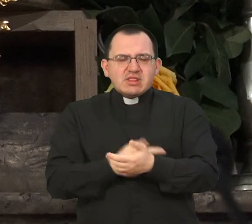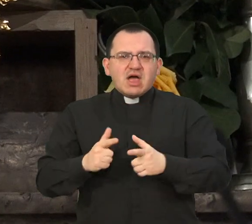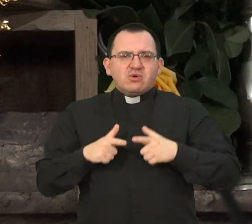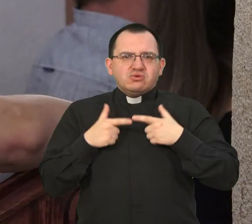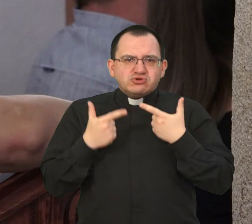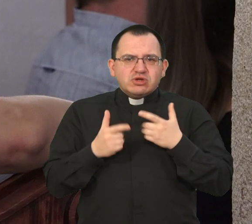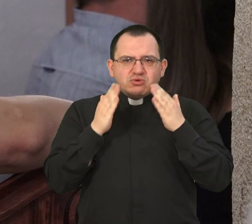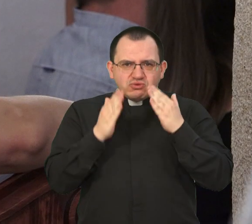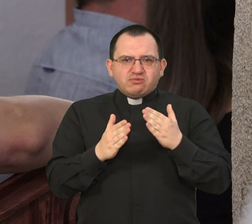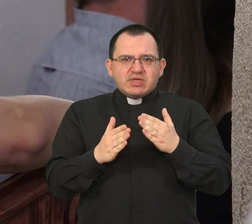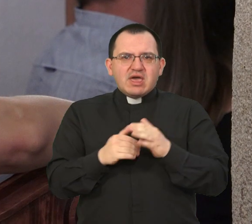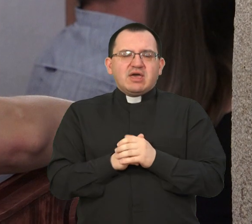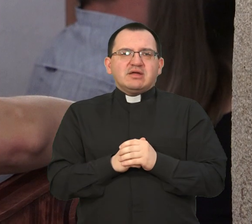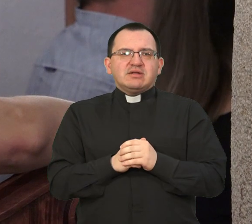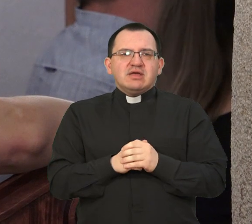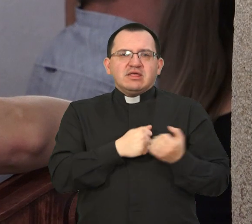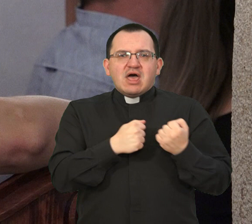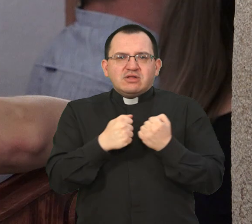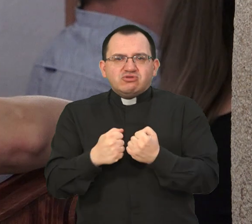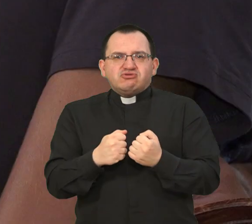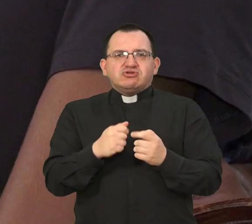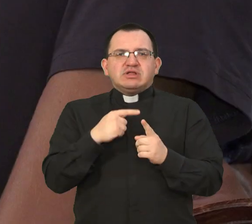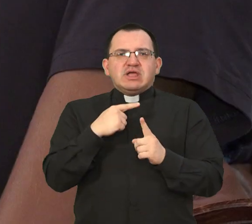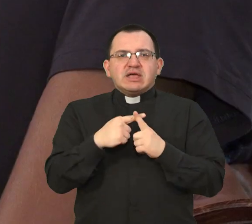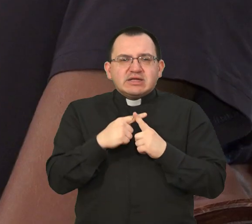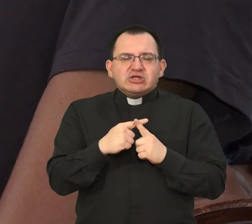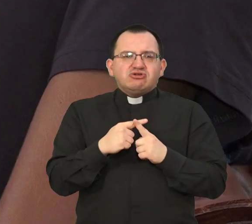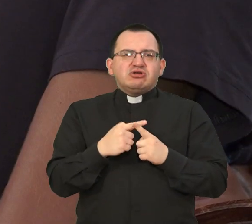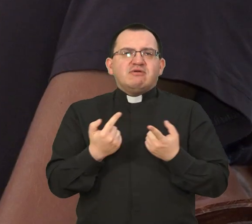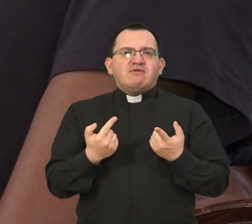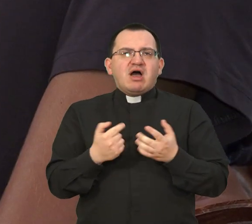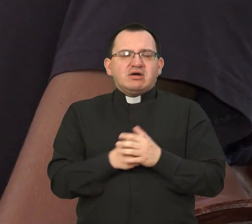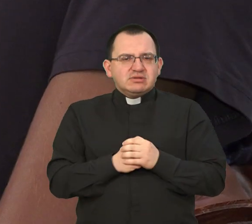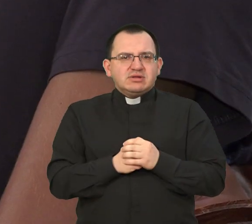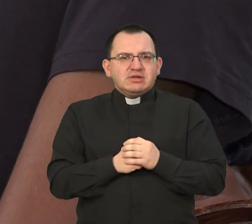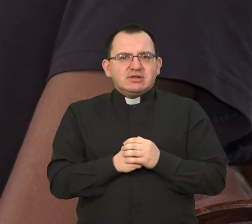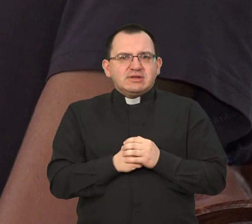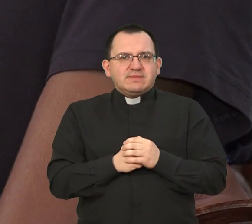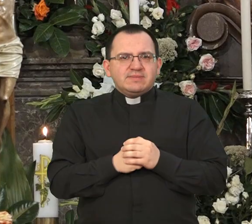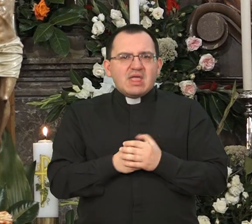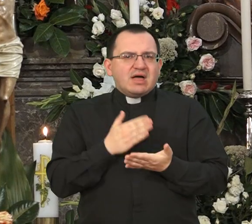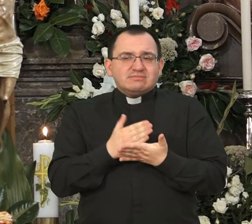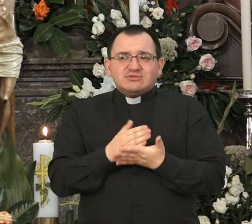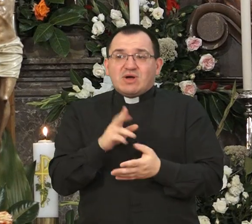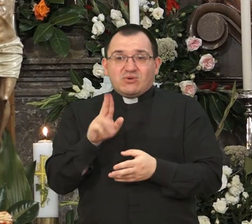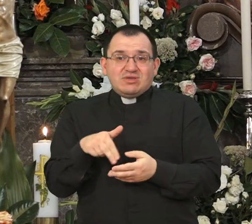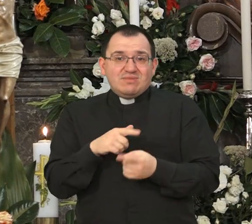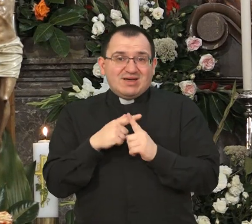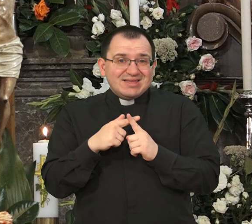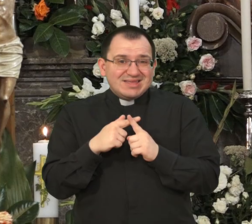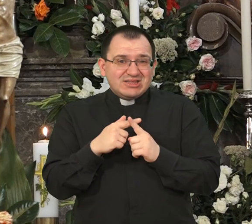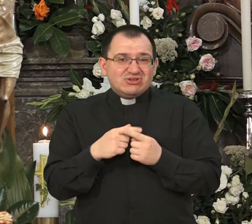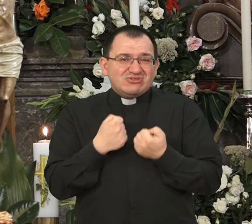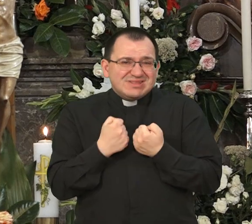vjeri, za život općenito, za nošenje sa teškoćama, za nošenje vlastitog križa, a svatko nosi neki svoj križ, neke